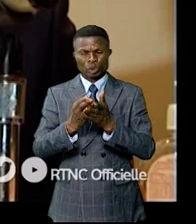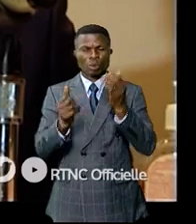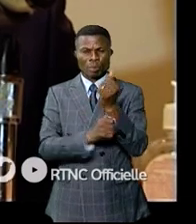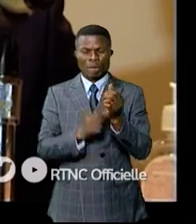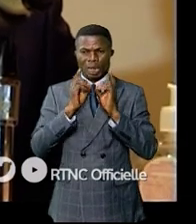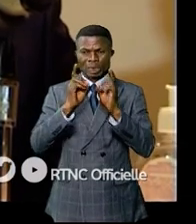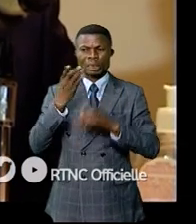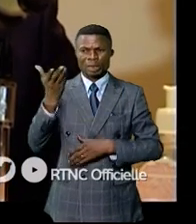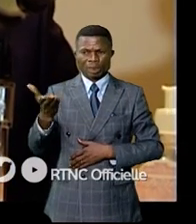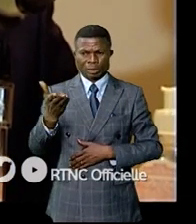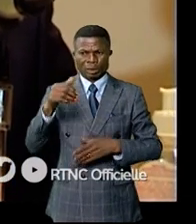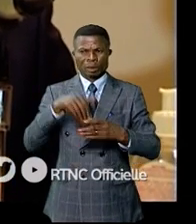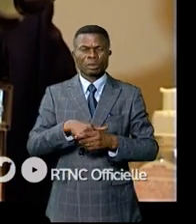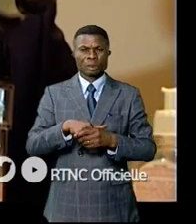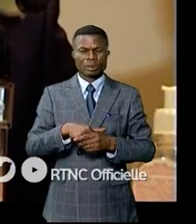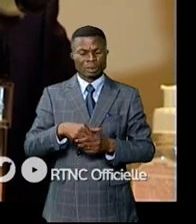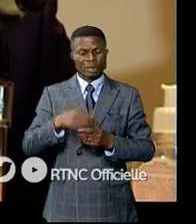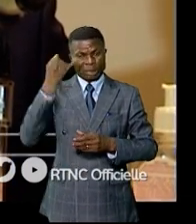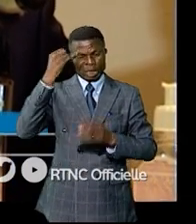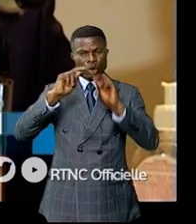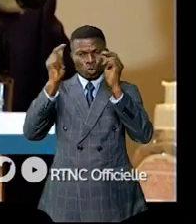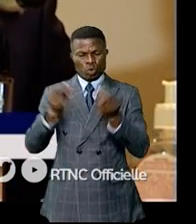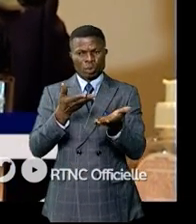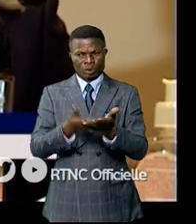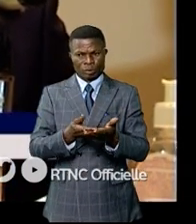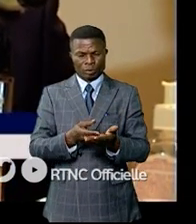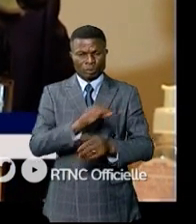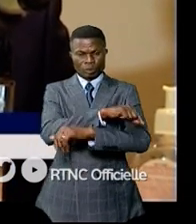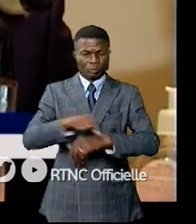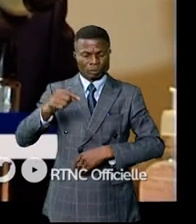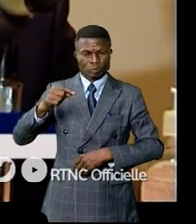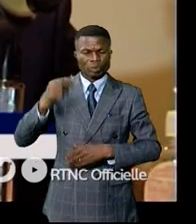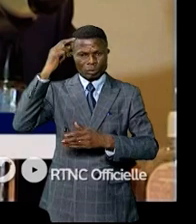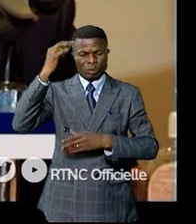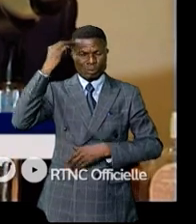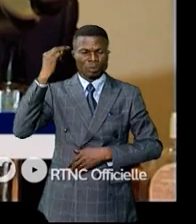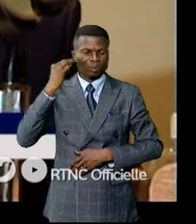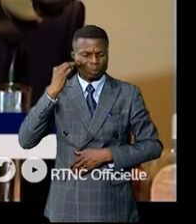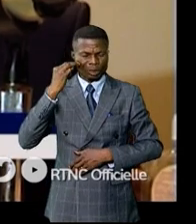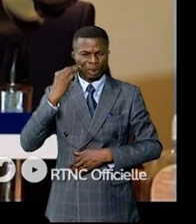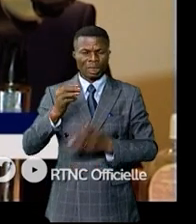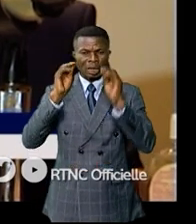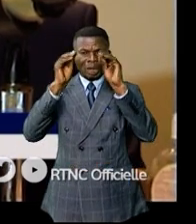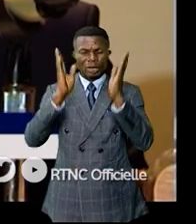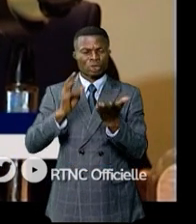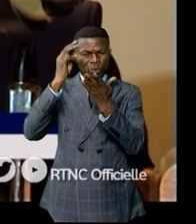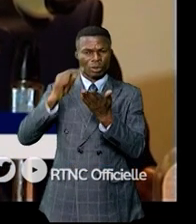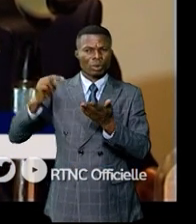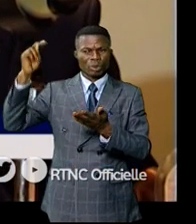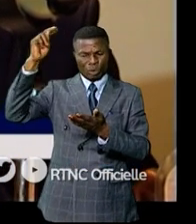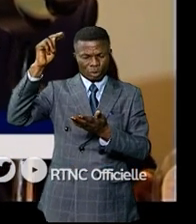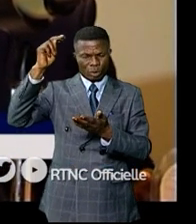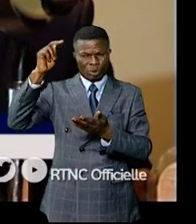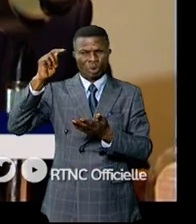intervenants. Dans cette dynamique, mon ministère a pris une part active à l'élaboration de la stratégie sectorielle